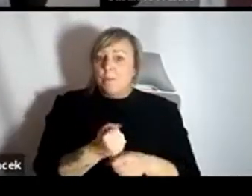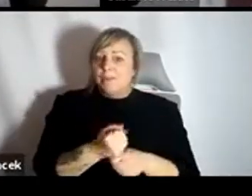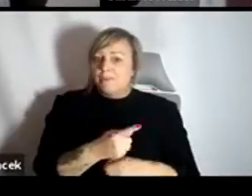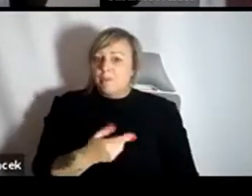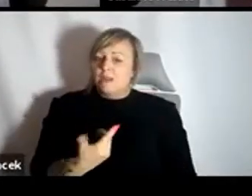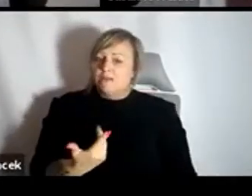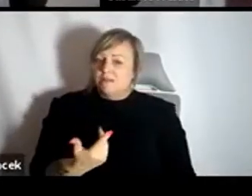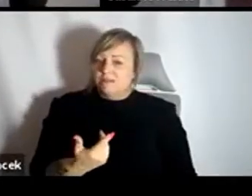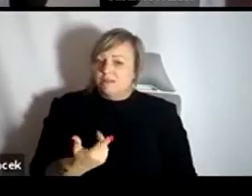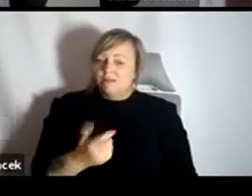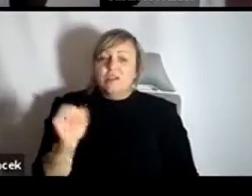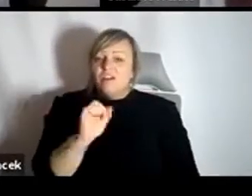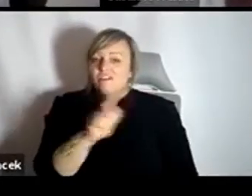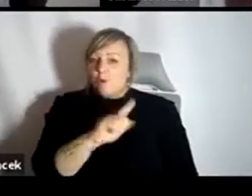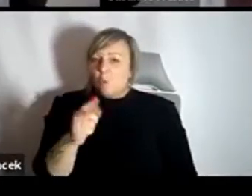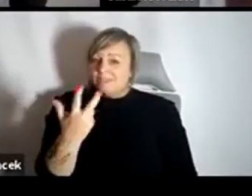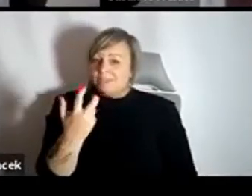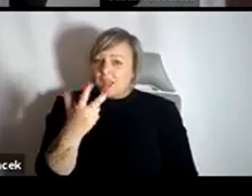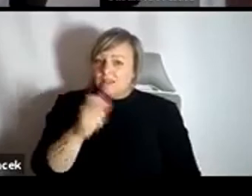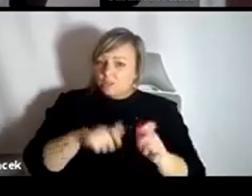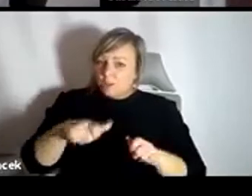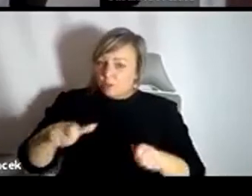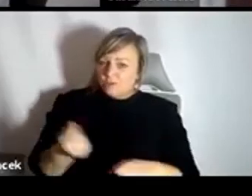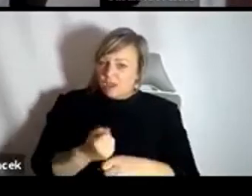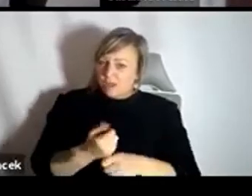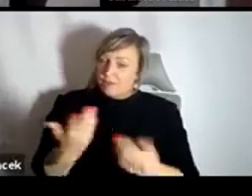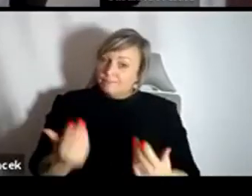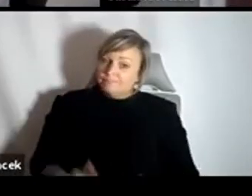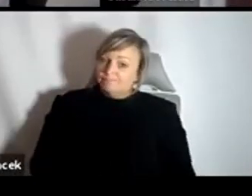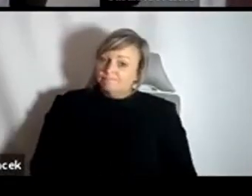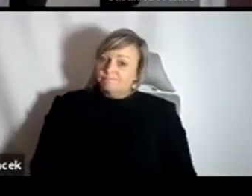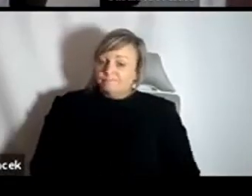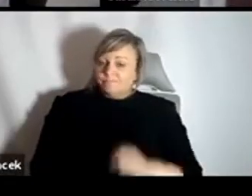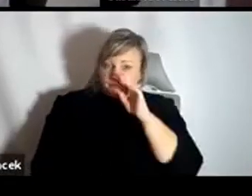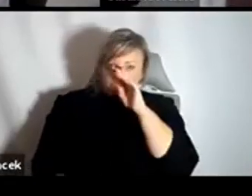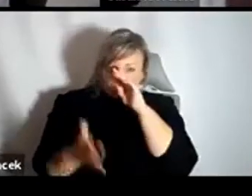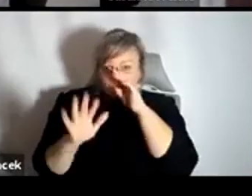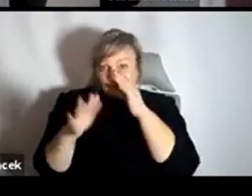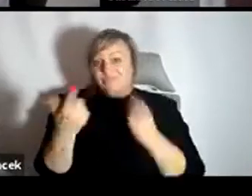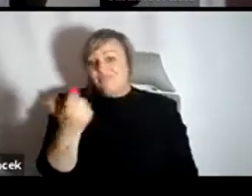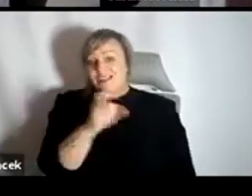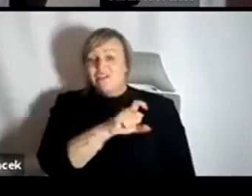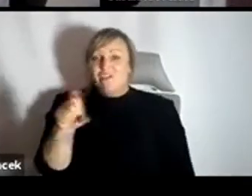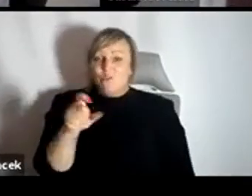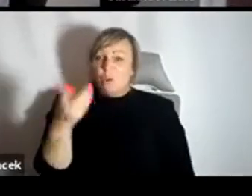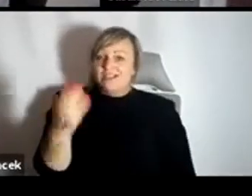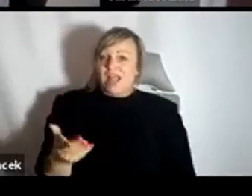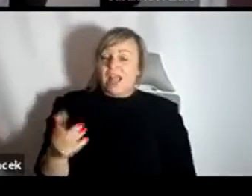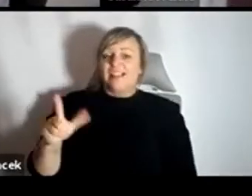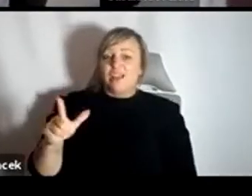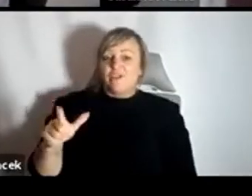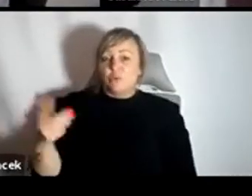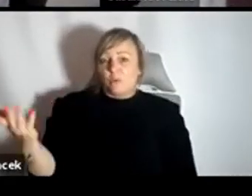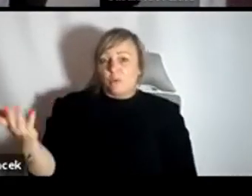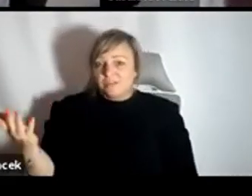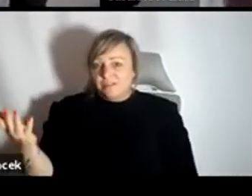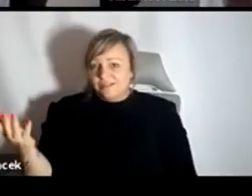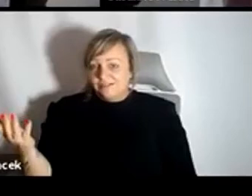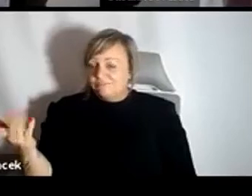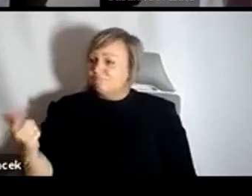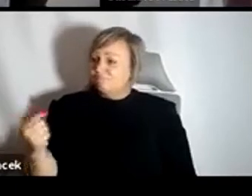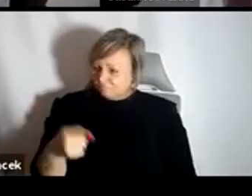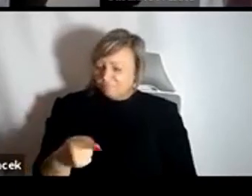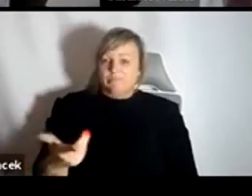Abteilung von 30 Leuten, ja? Das ist wahrscheinlich ein Wochengehalt von Lewandowski, und die könnten dann schön nicht nur